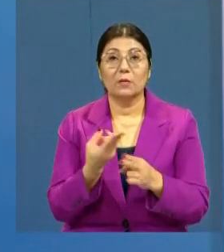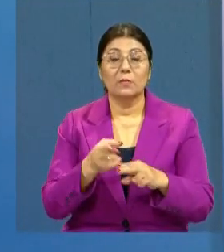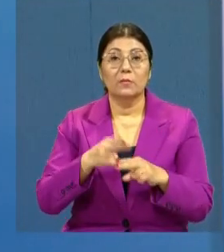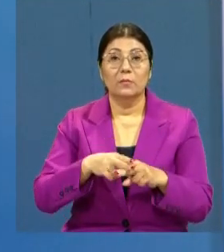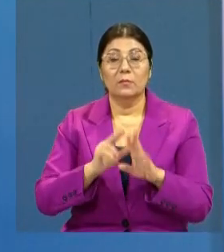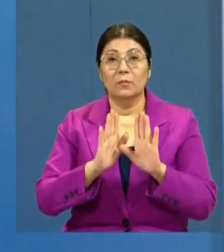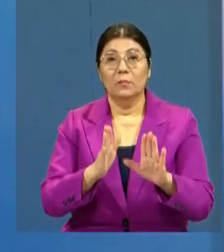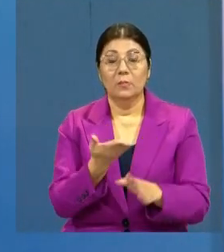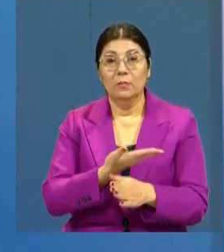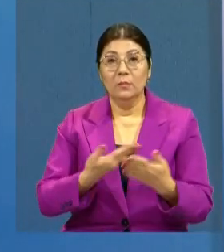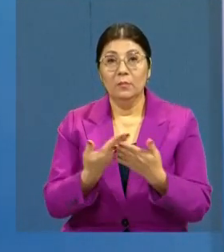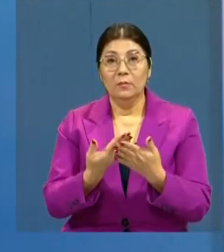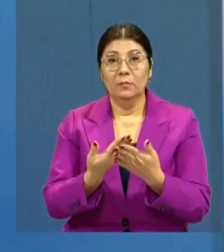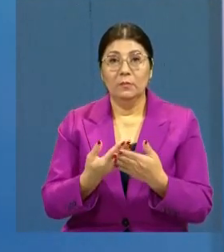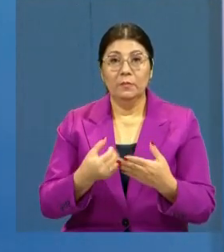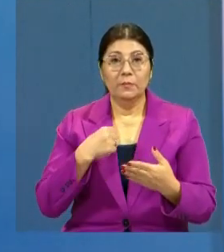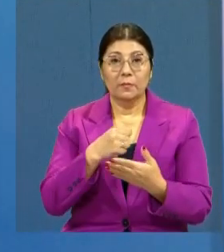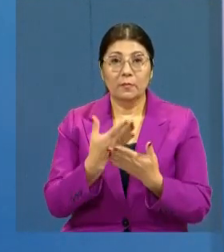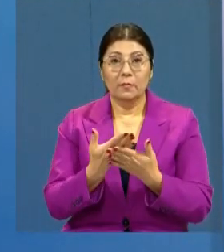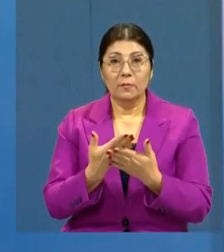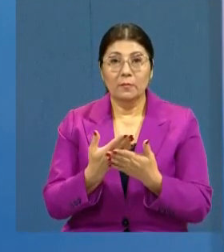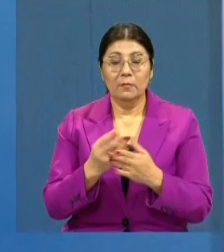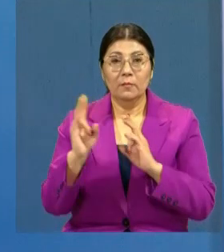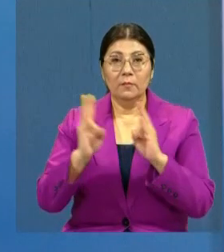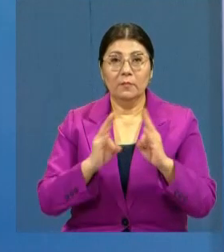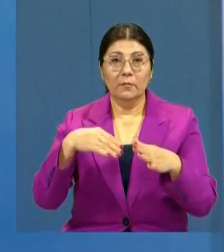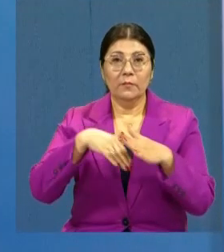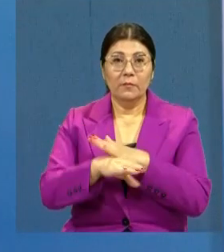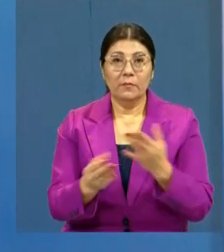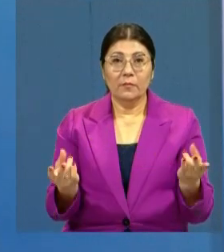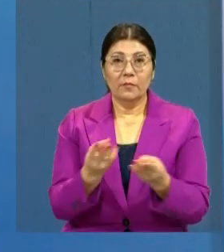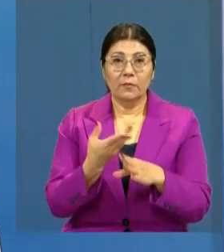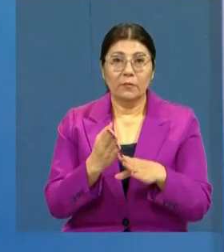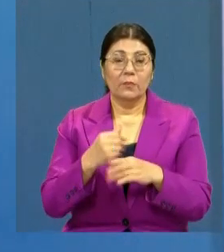біз оларға, олардың тобына олар өздері бармайтын болады. Сондықтан алдын алу мақсатында